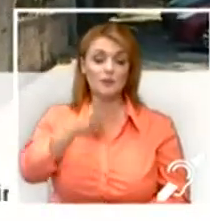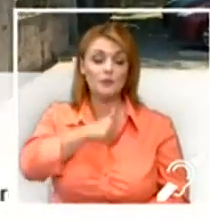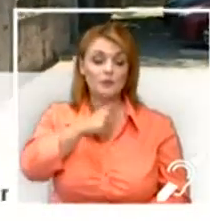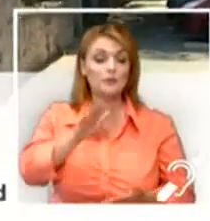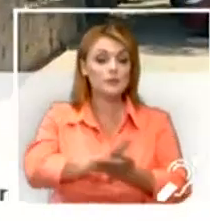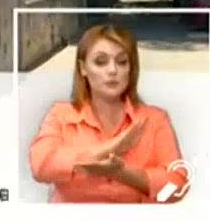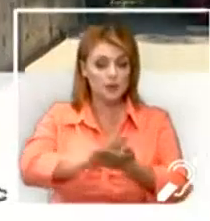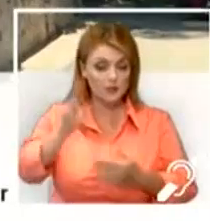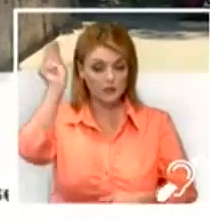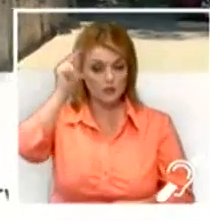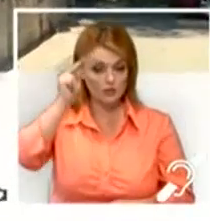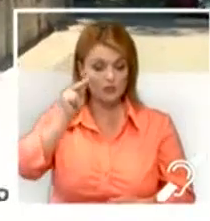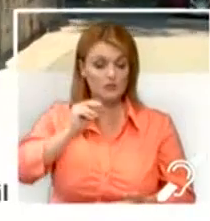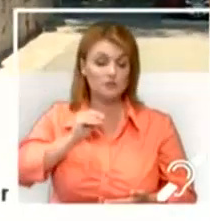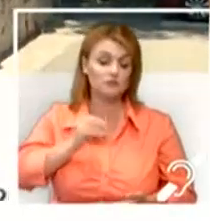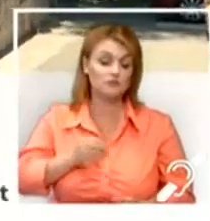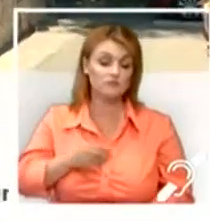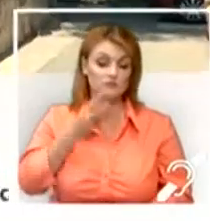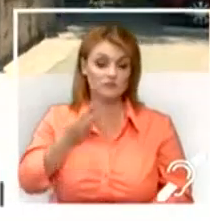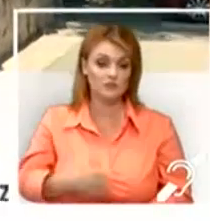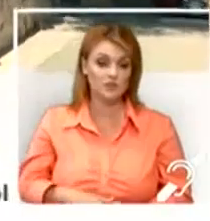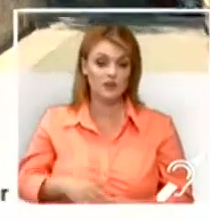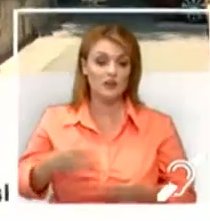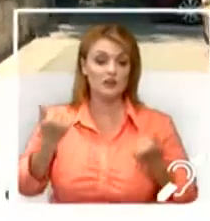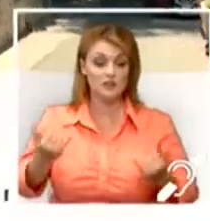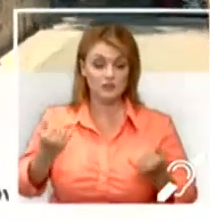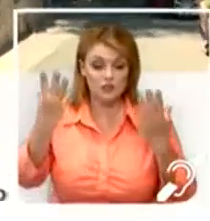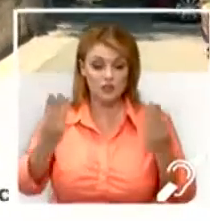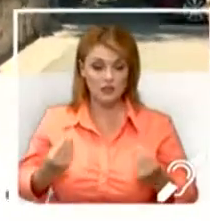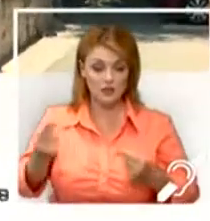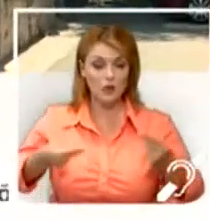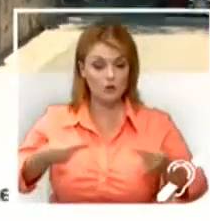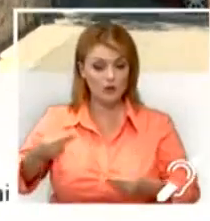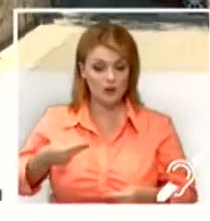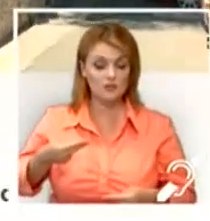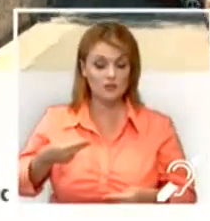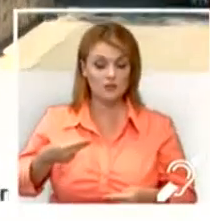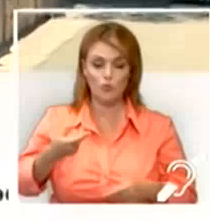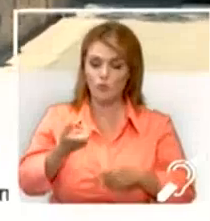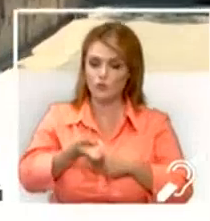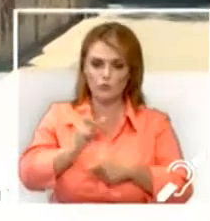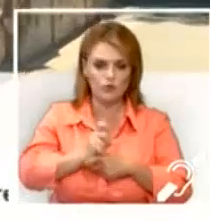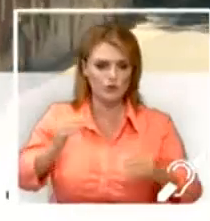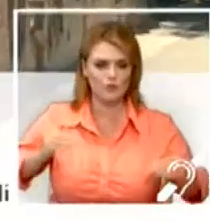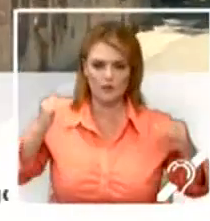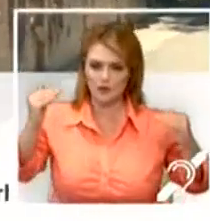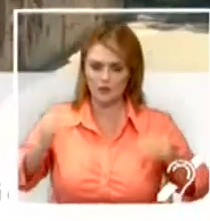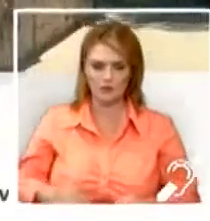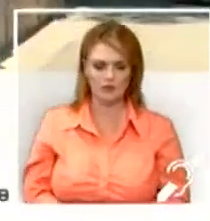buget. Eu cred că contractele în ziua de azi sunt ridicate pentru prețurile din țara